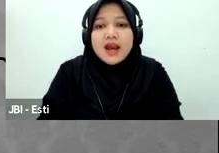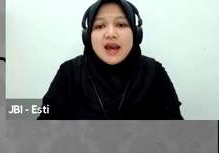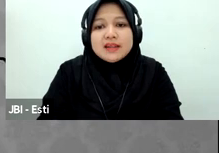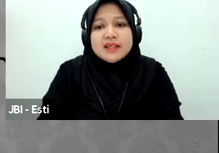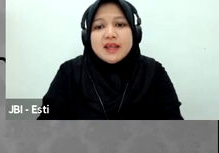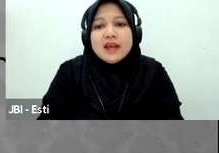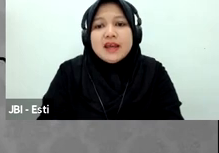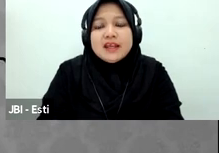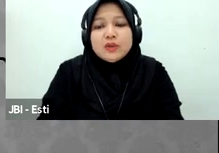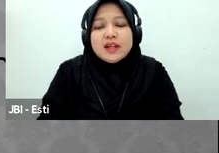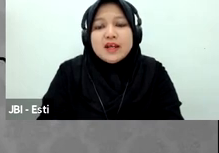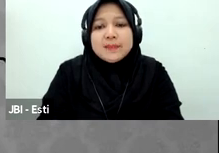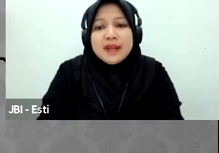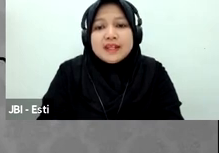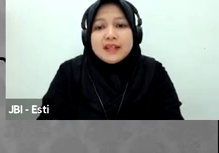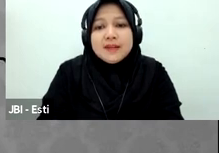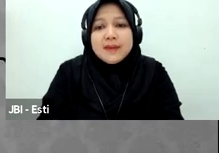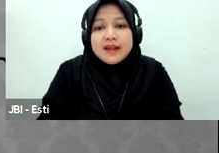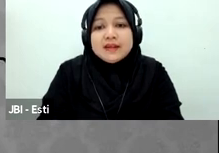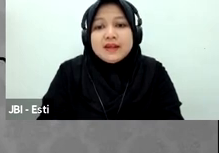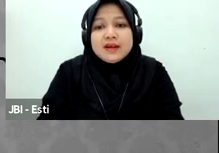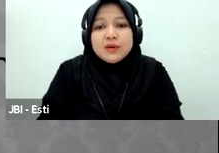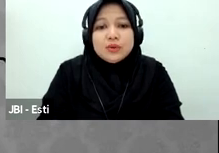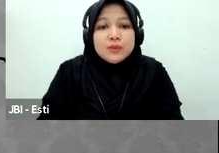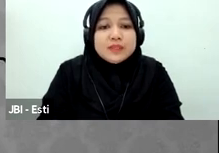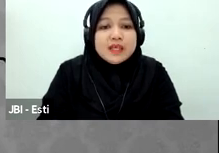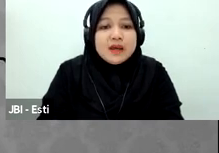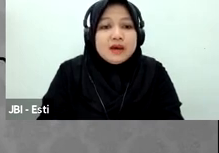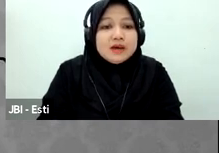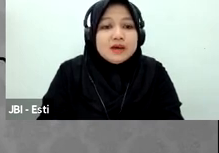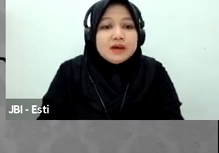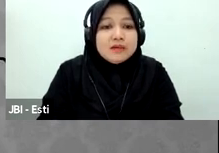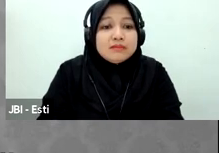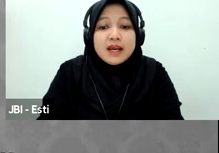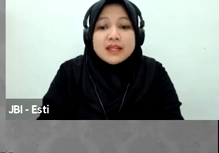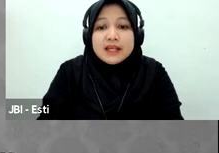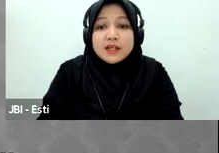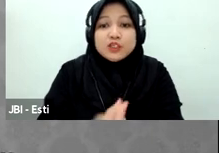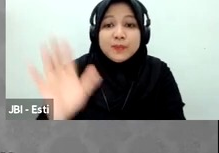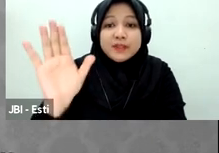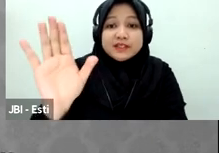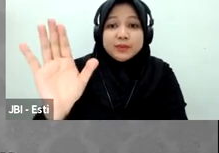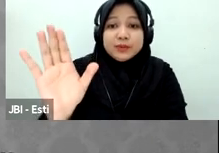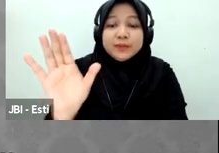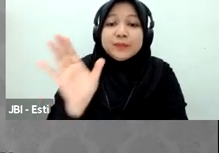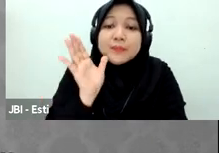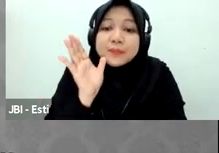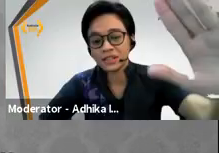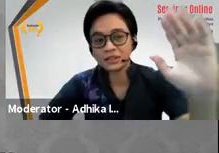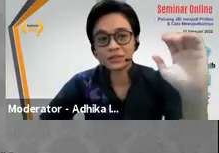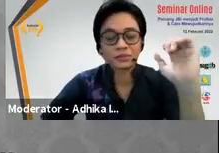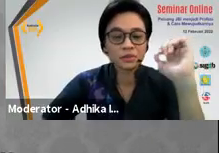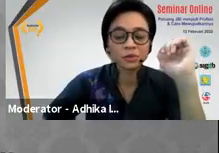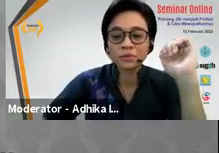berlaku artinya itu adalah PR kita kedepan untuk bisa menghadirkan olshop tersebut